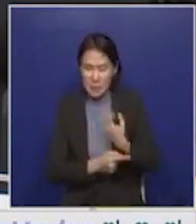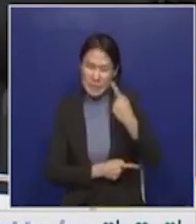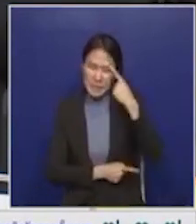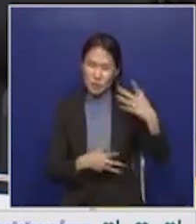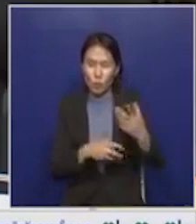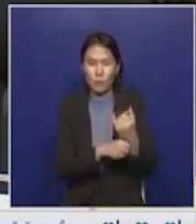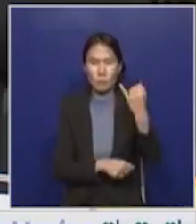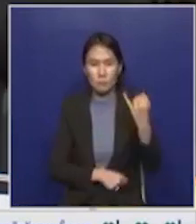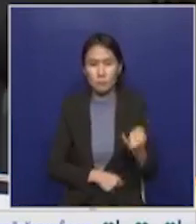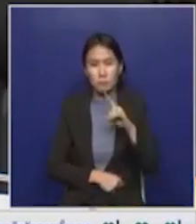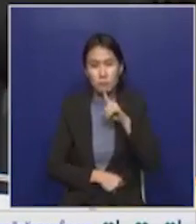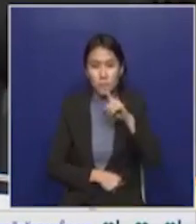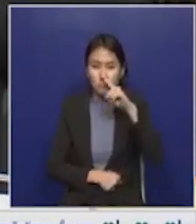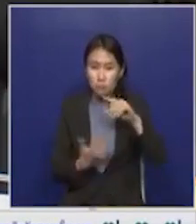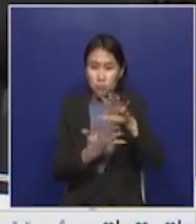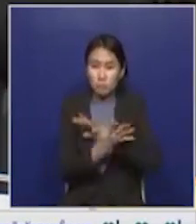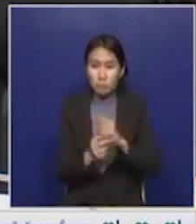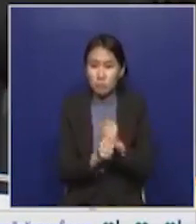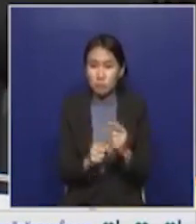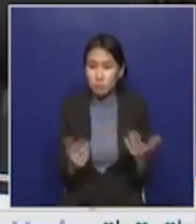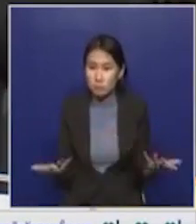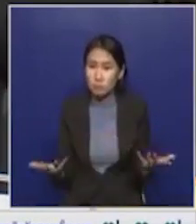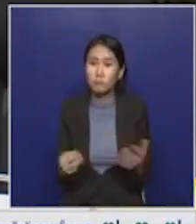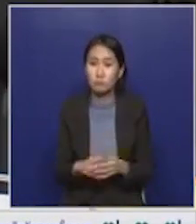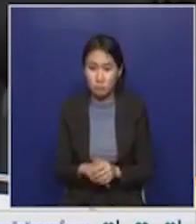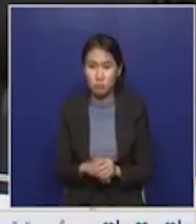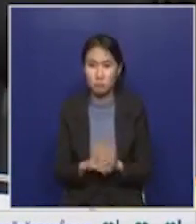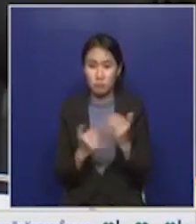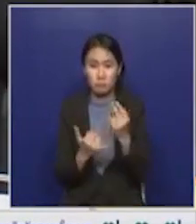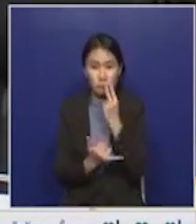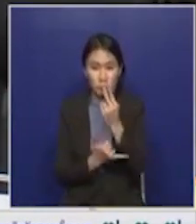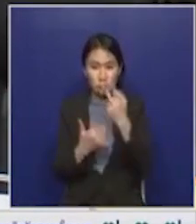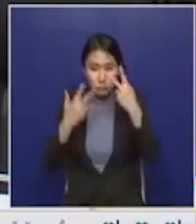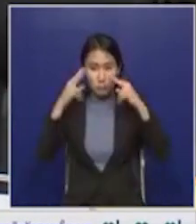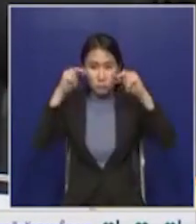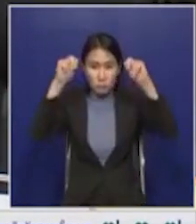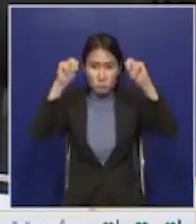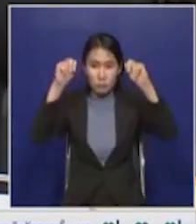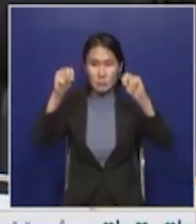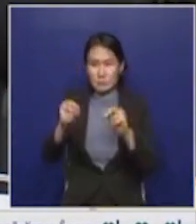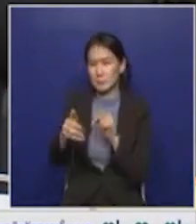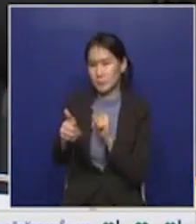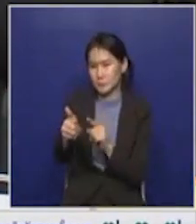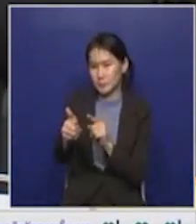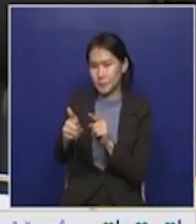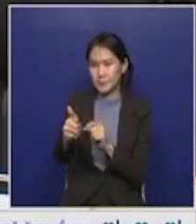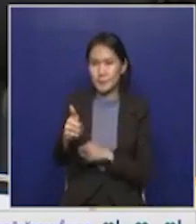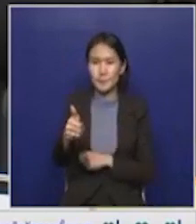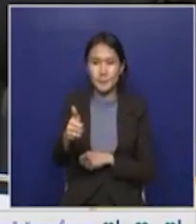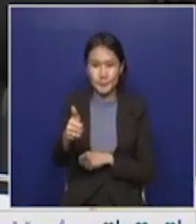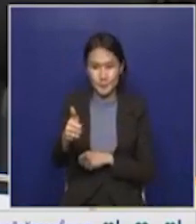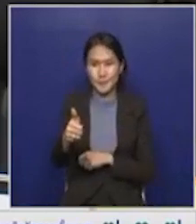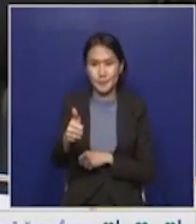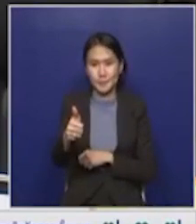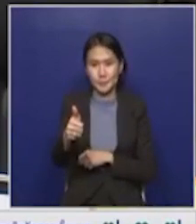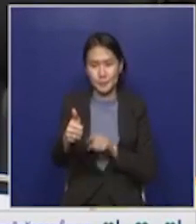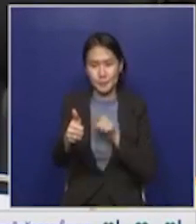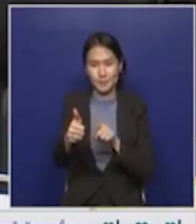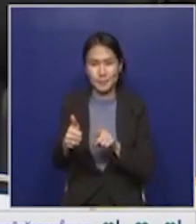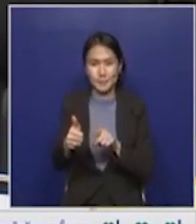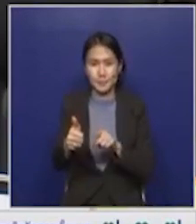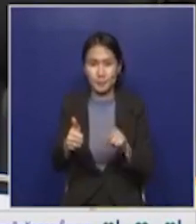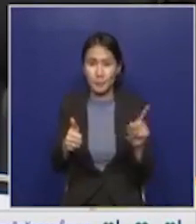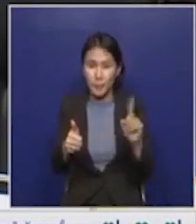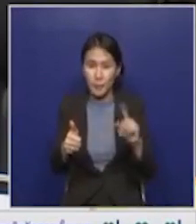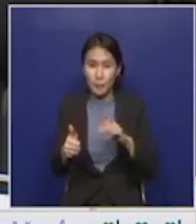แล้วประเทศชาติจะไปอยู่ได้ยังไงครับเราพูดถึงนะนายกมนตรีนะครับร้านเหล้าเลือกตั้งโดย